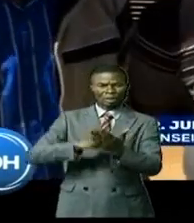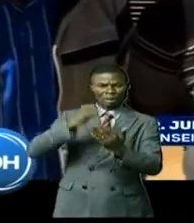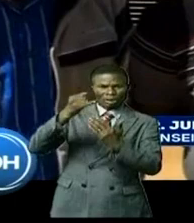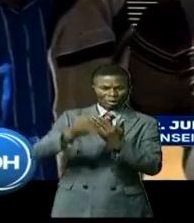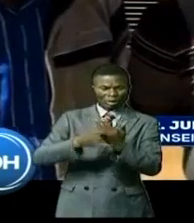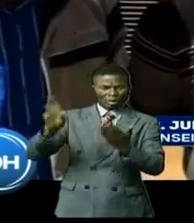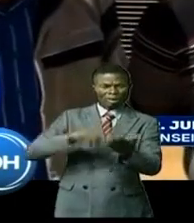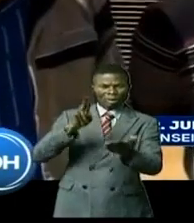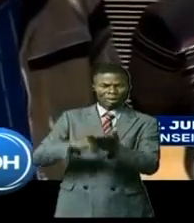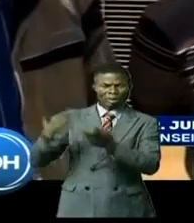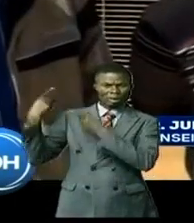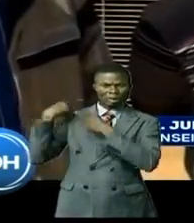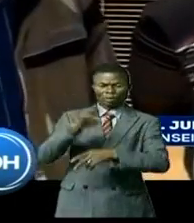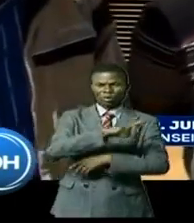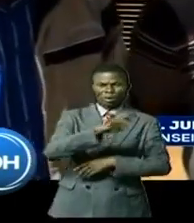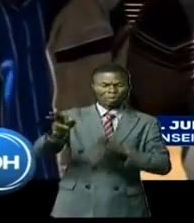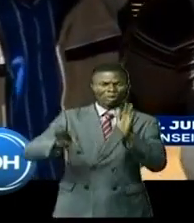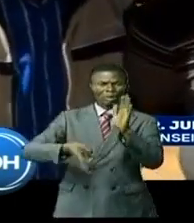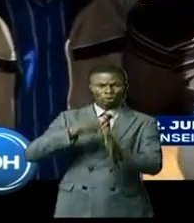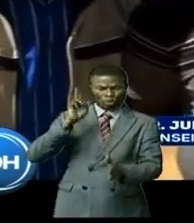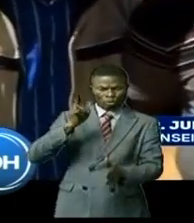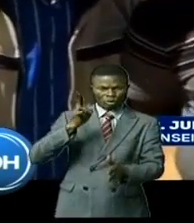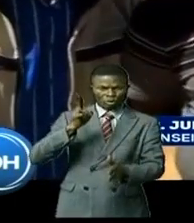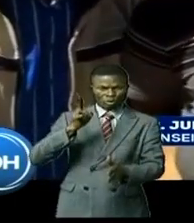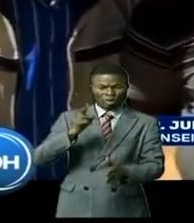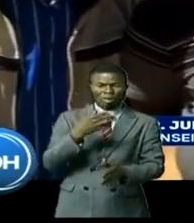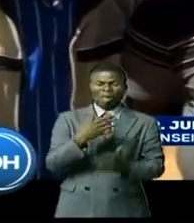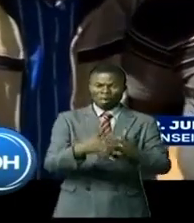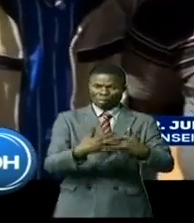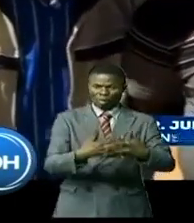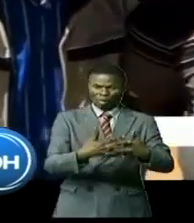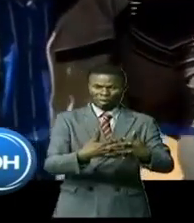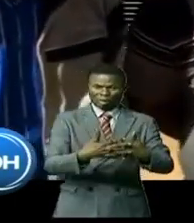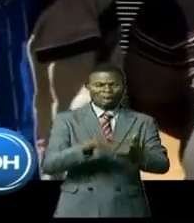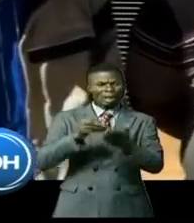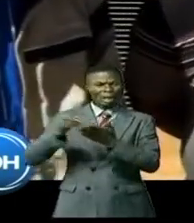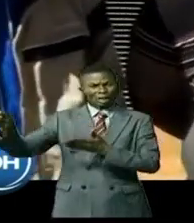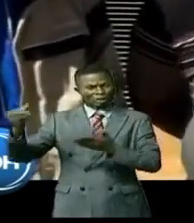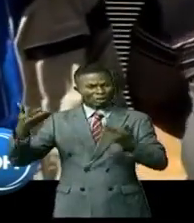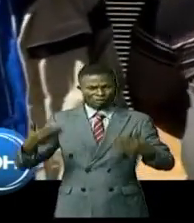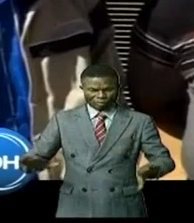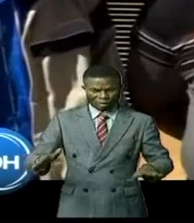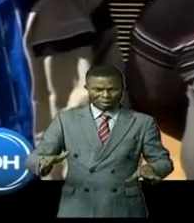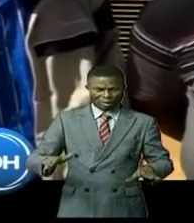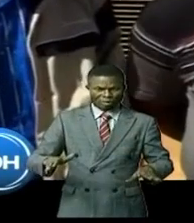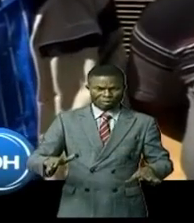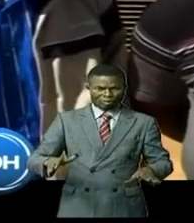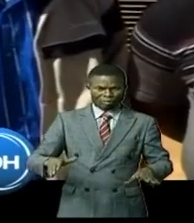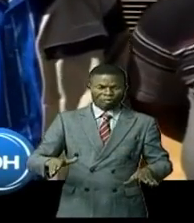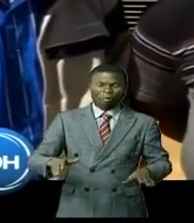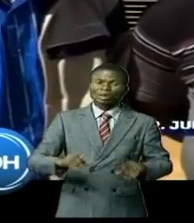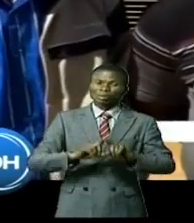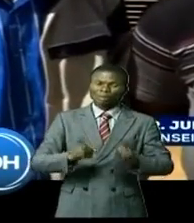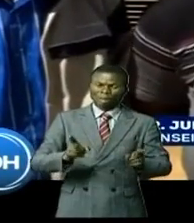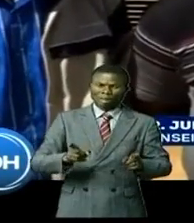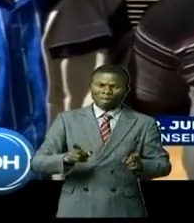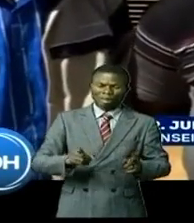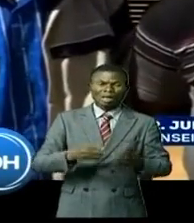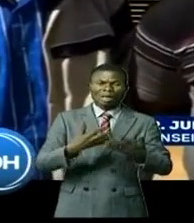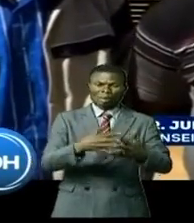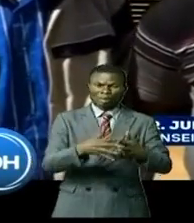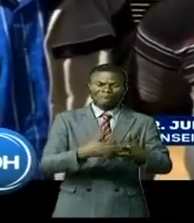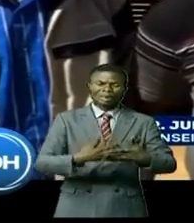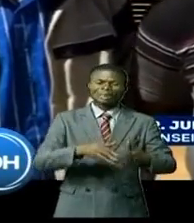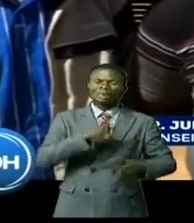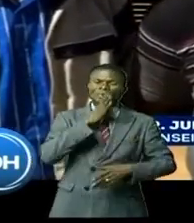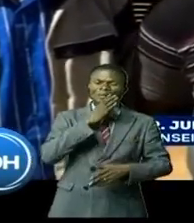signé depuis 2012, des matériels qui étaient achetés, mais qui ont traîné en Afrique du